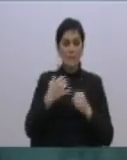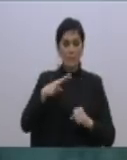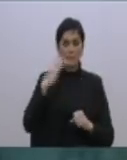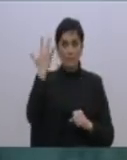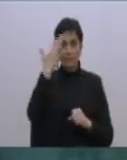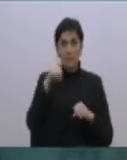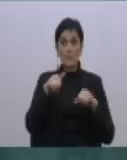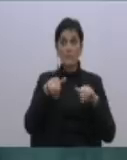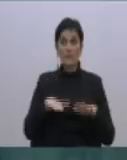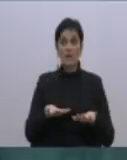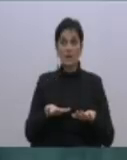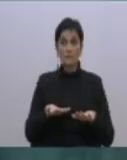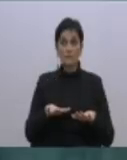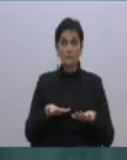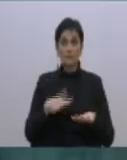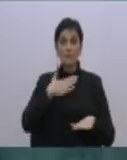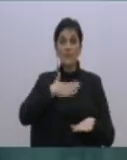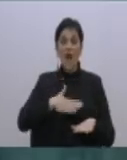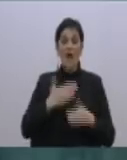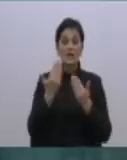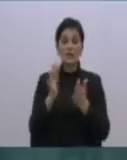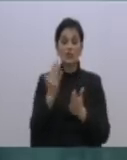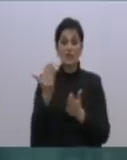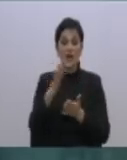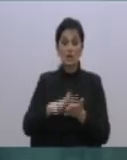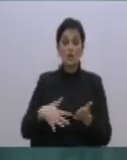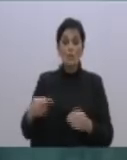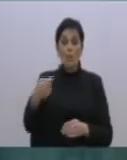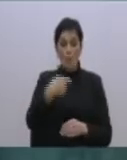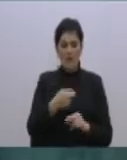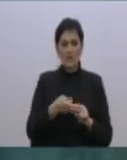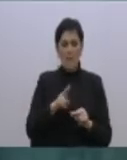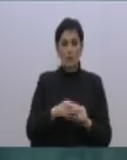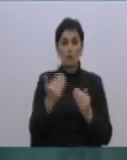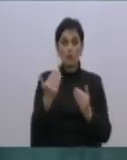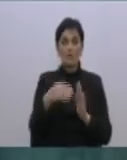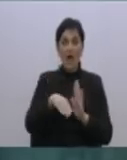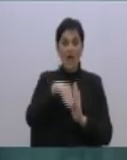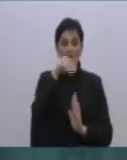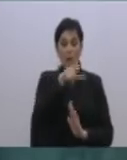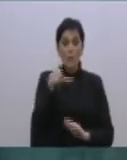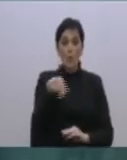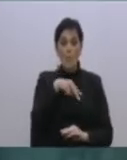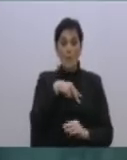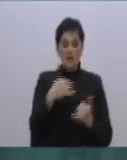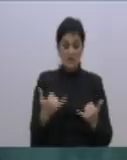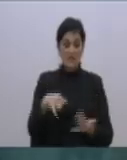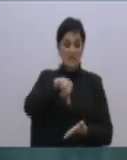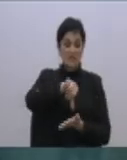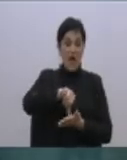ოცნებამ გადაწყვეტილება და არ დააკმაყოფილა თქვენი მომართვა ამიტომ არის თქვენი ამომრჩეველი ამ პარლამენტში დღეს